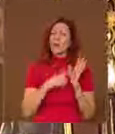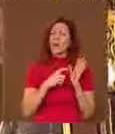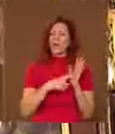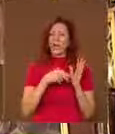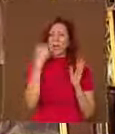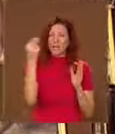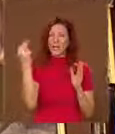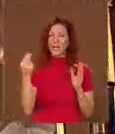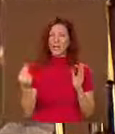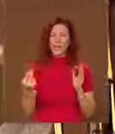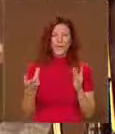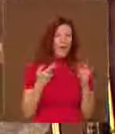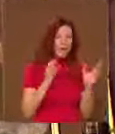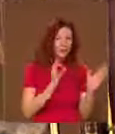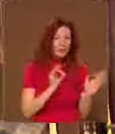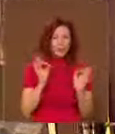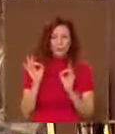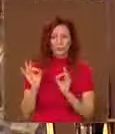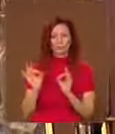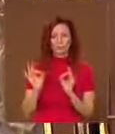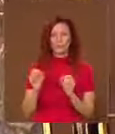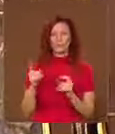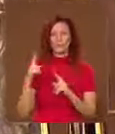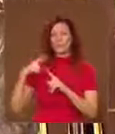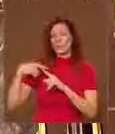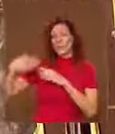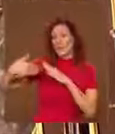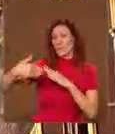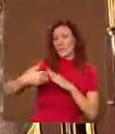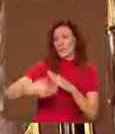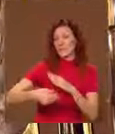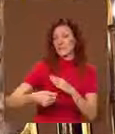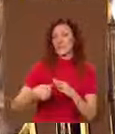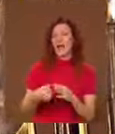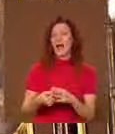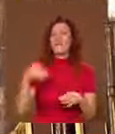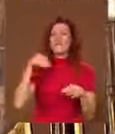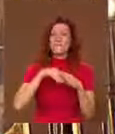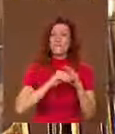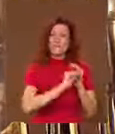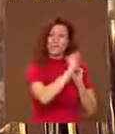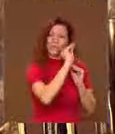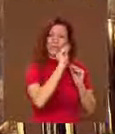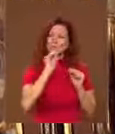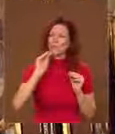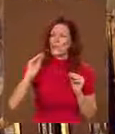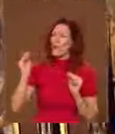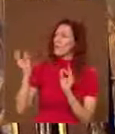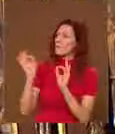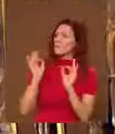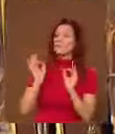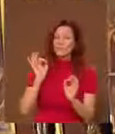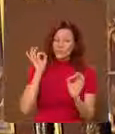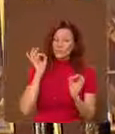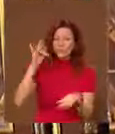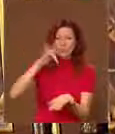каноните на църквата и според традицията за вътрешното устройство и